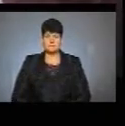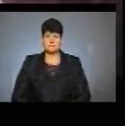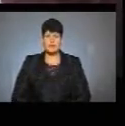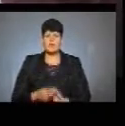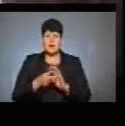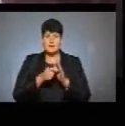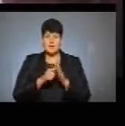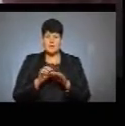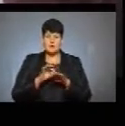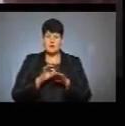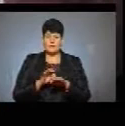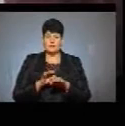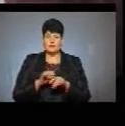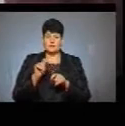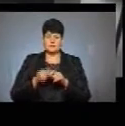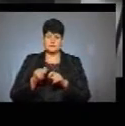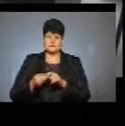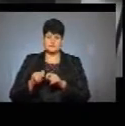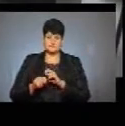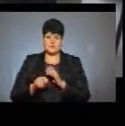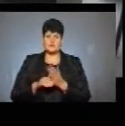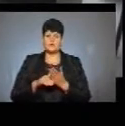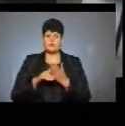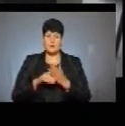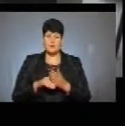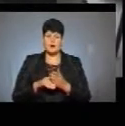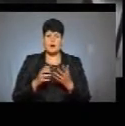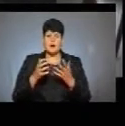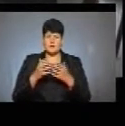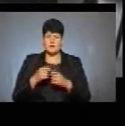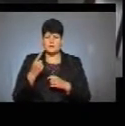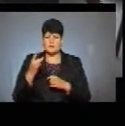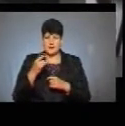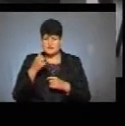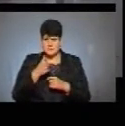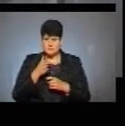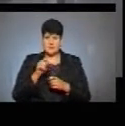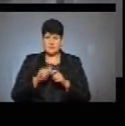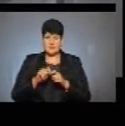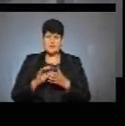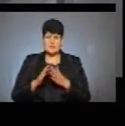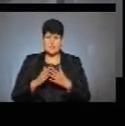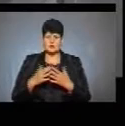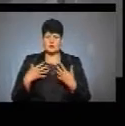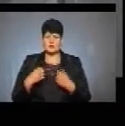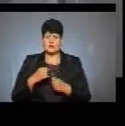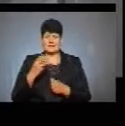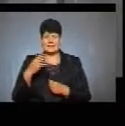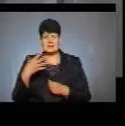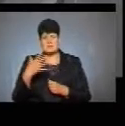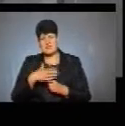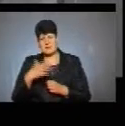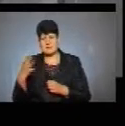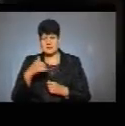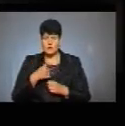кабінеті проводять рентгенологічні дослідження. За допомогою апарату раз на рік перевірятимуть стан здоров'я жінок, яким 35 та більше